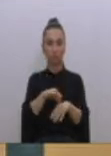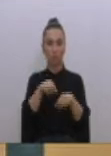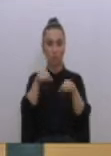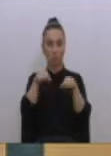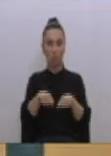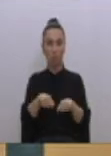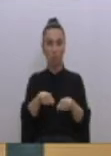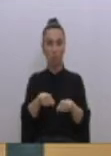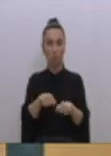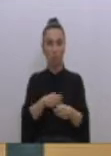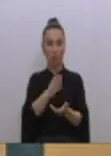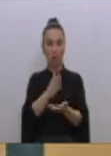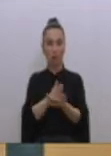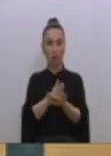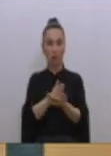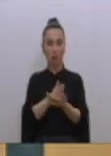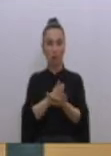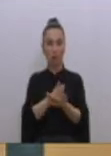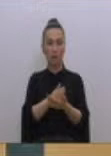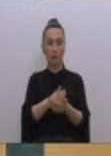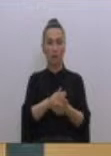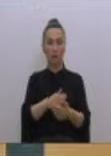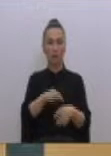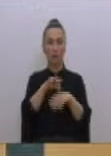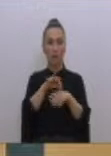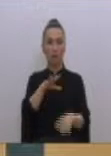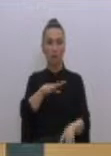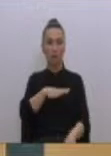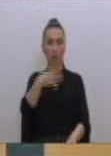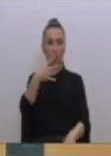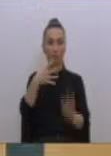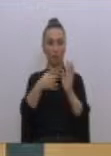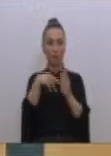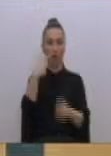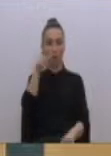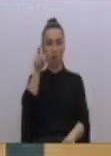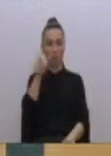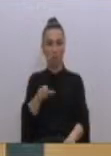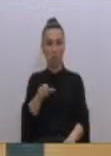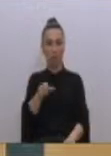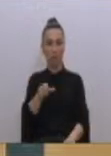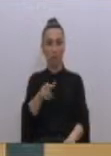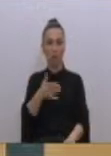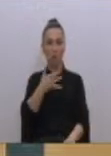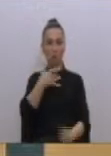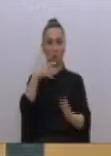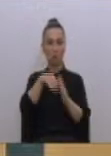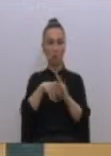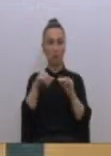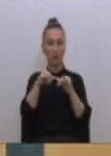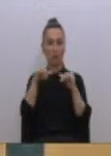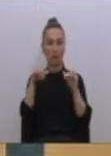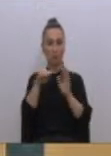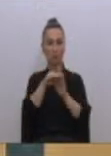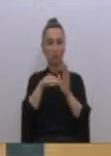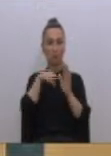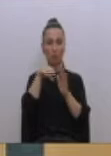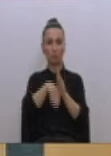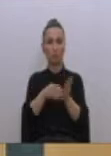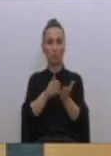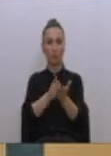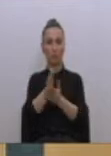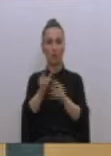უფლება მოსილება არის, გაიარა 48 პირმა. აღსანიშნავია, რომ მუნიციპალური განვითარების პროგრამის